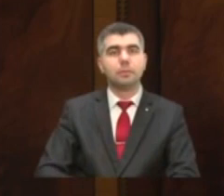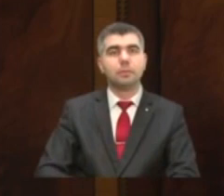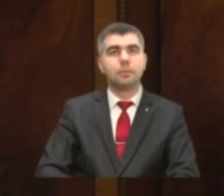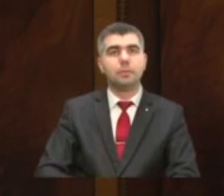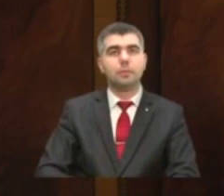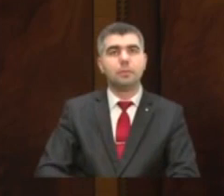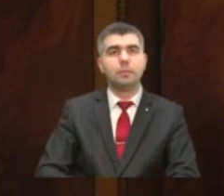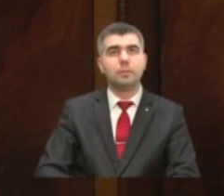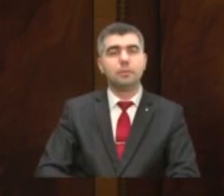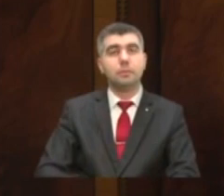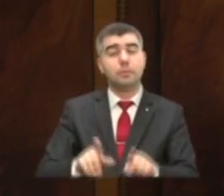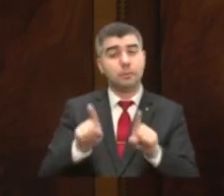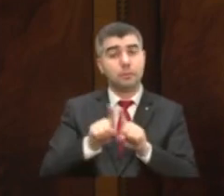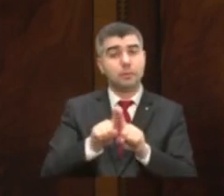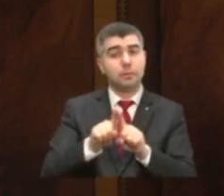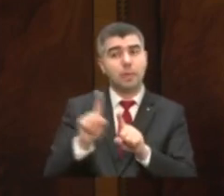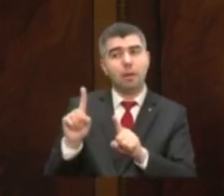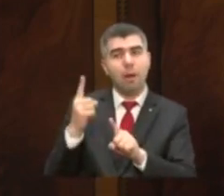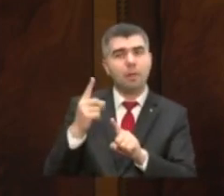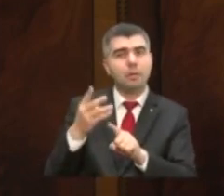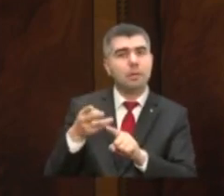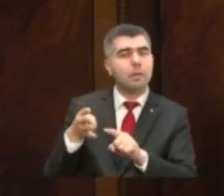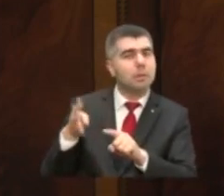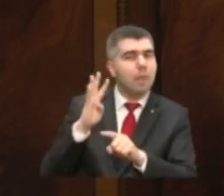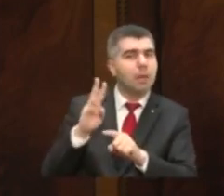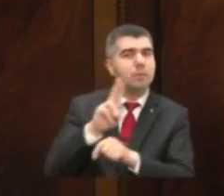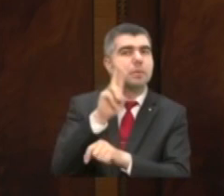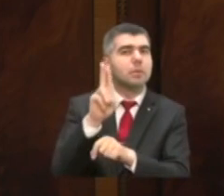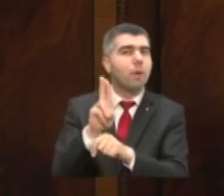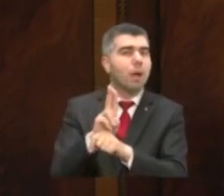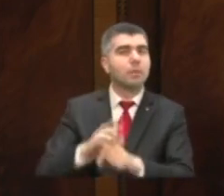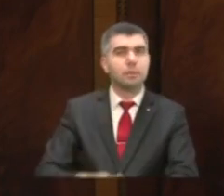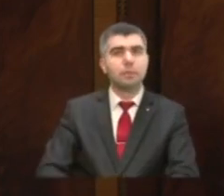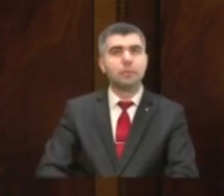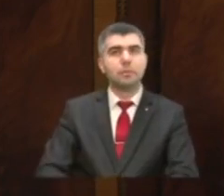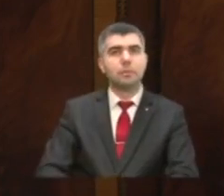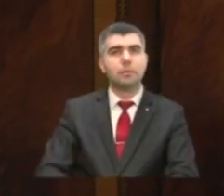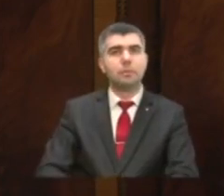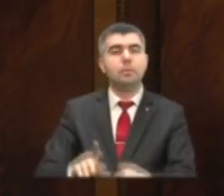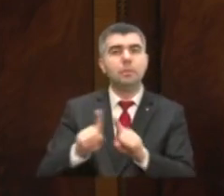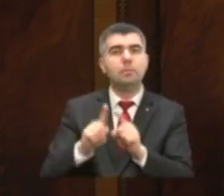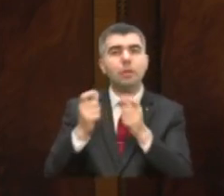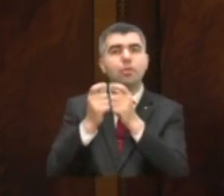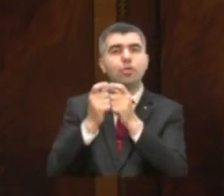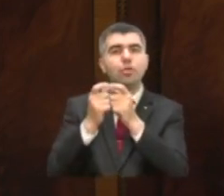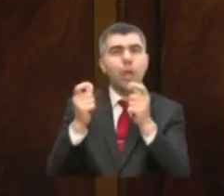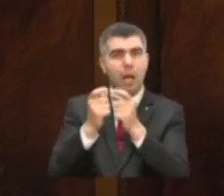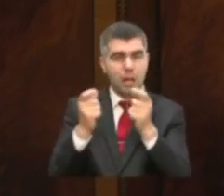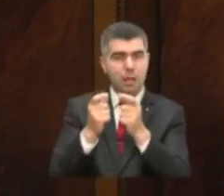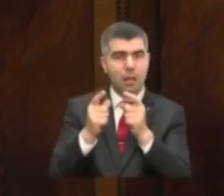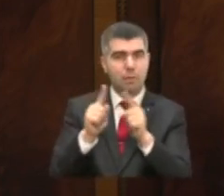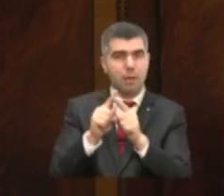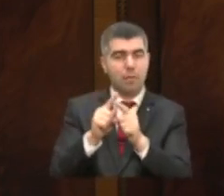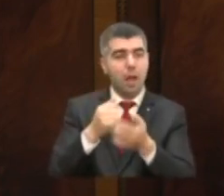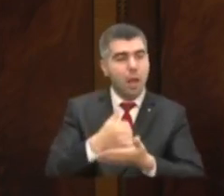بطبيعة الحال كما أشار أحد الإخوان في السؤال ديالهم، القضية ديال المقاولة أيضا موجهة للشباب شيء مهم